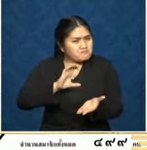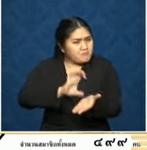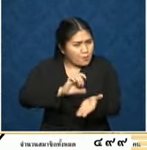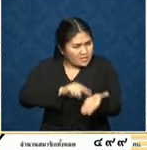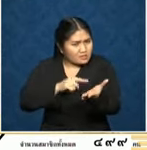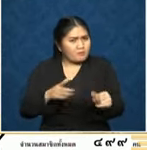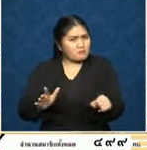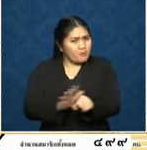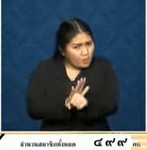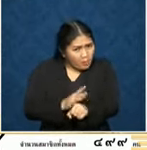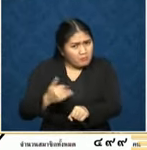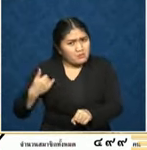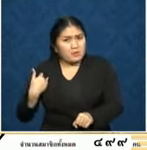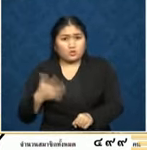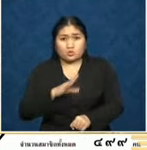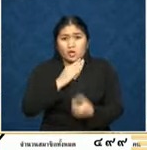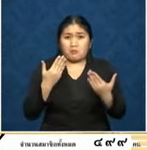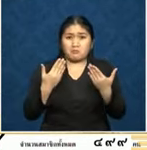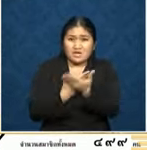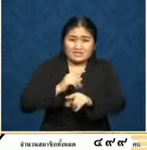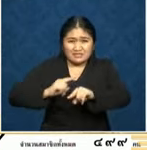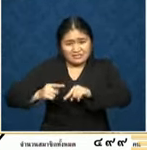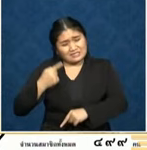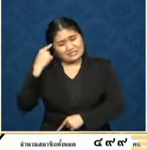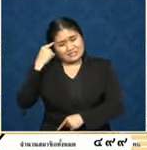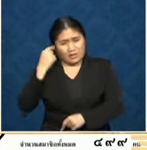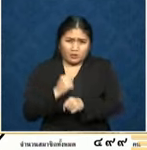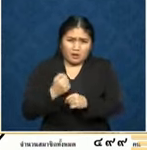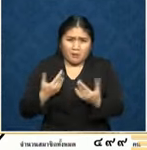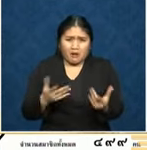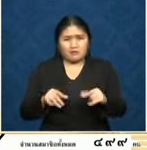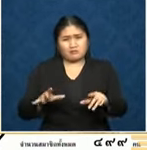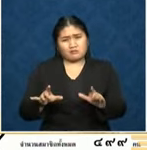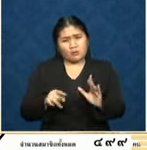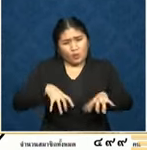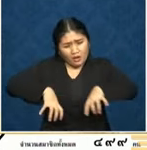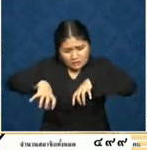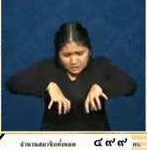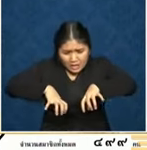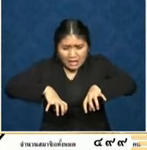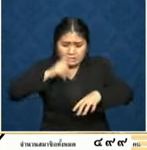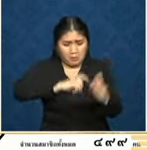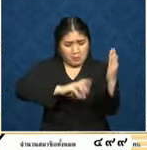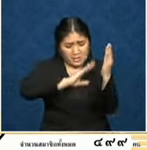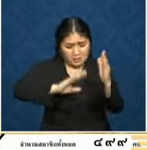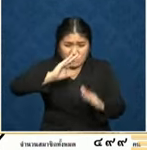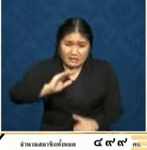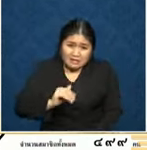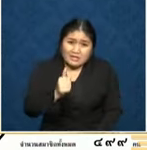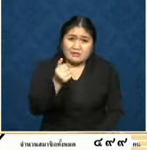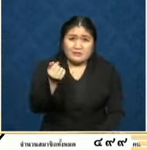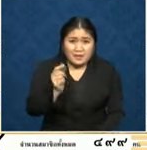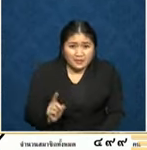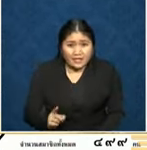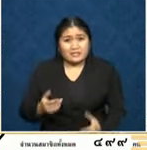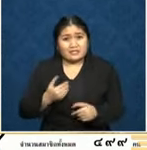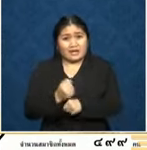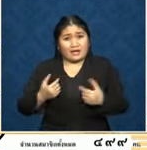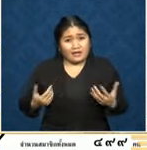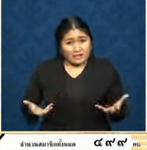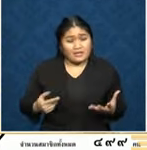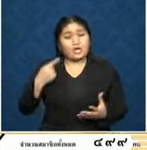ไหมถ้าเราเปลี่ยนแปลงปีงบประมาณเนี่ยเราสามารถที่จะทำให้ศักยภาพในการบริหารประเทศมันดีขึ้นแค่ไหนเพียงไรนะครับซึ่งใน